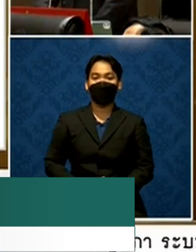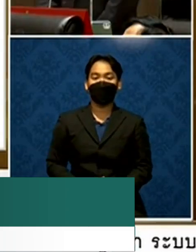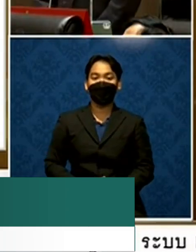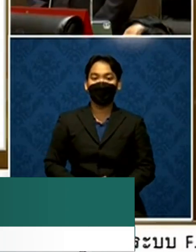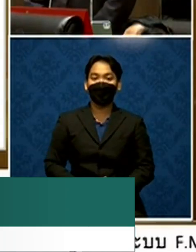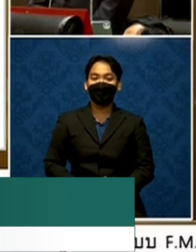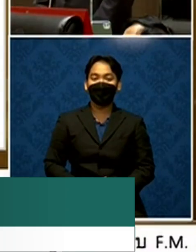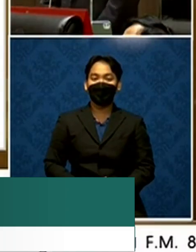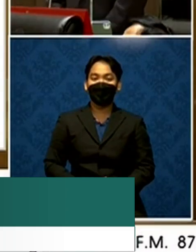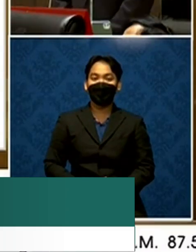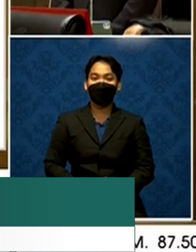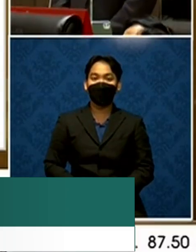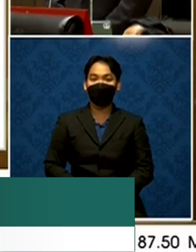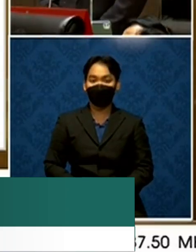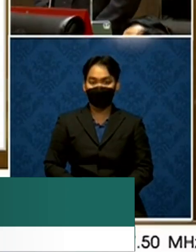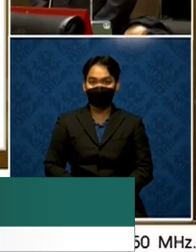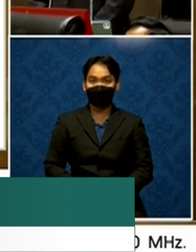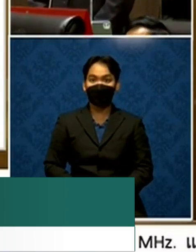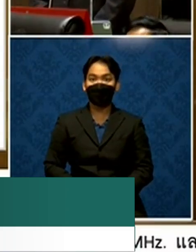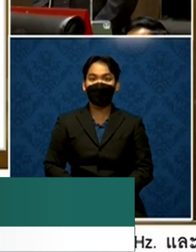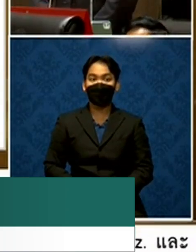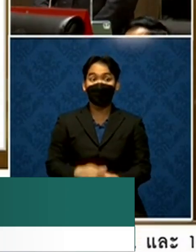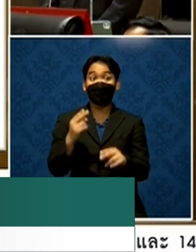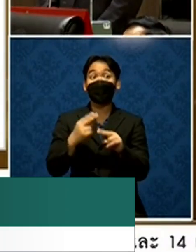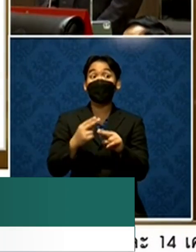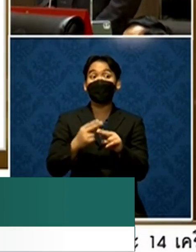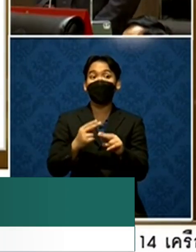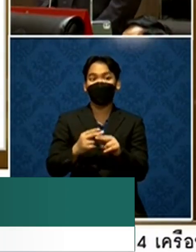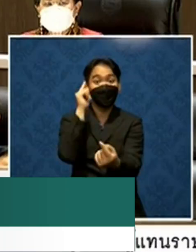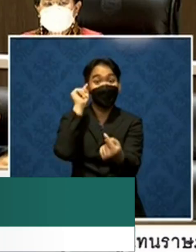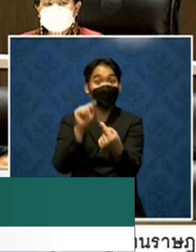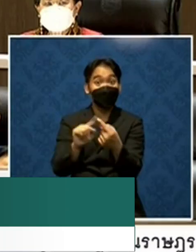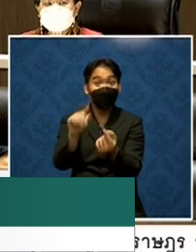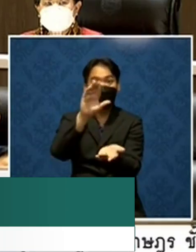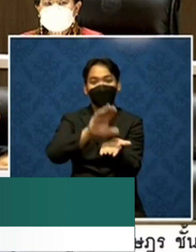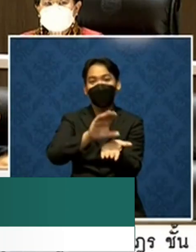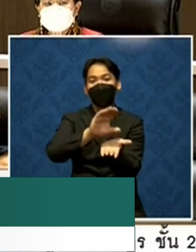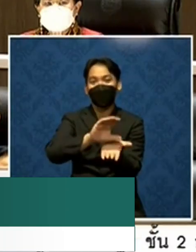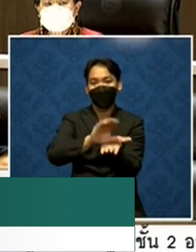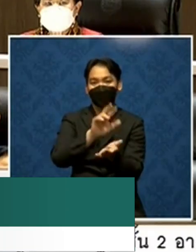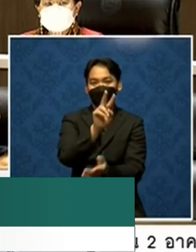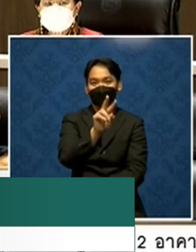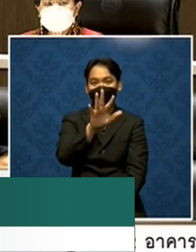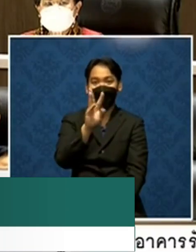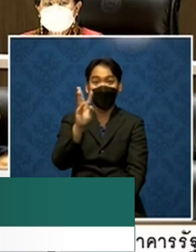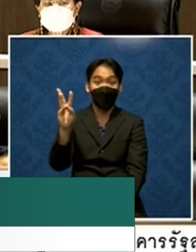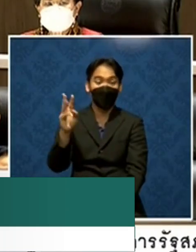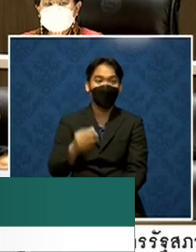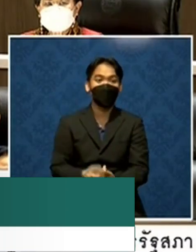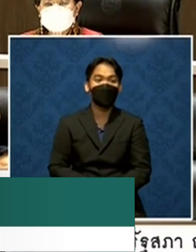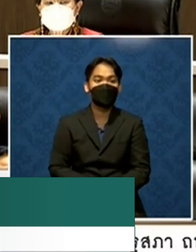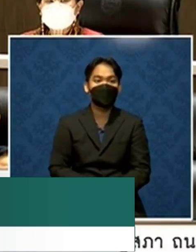ำนวนมากมายนะครับแล้วอันนึงเนี่ยคุณอาวีฮะมันก็จะมีเรื่องใหม่นะครับ